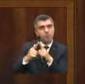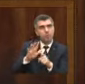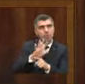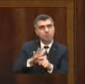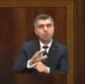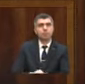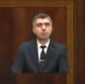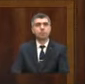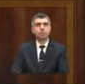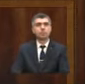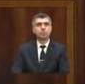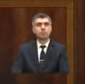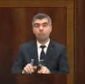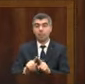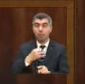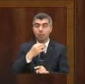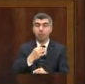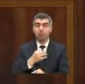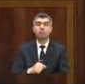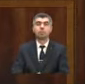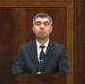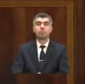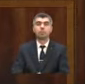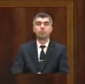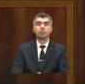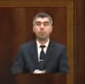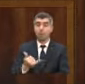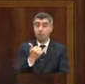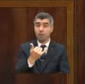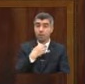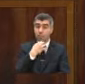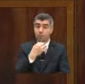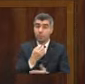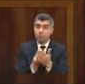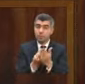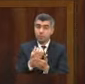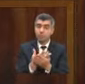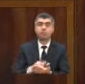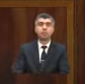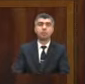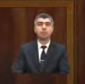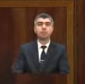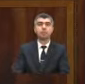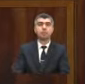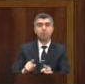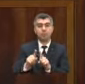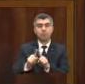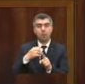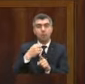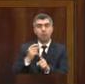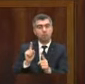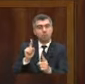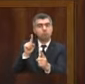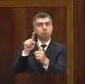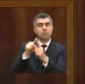الأطراف المعنية. بطبيعة الحال ما يمكنش هنا إلا ونتحدث أيضا على تحسين نظام الاستهداف أو